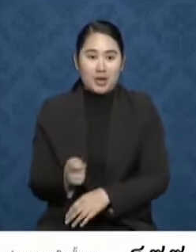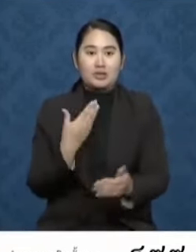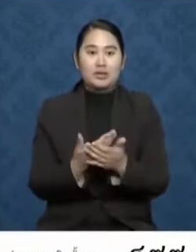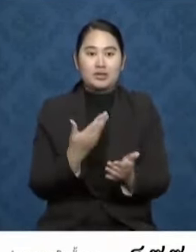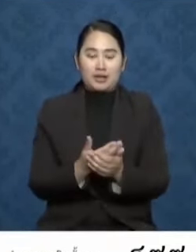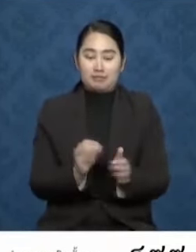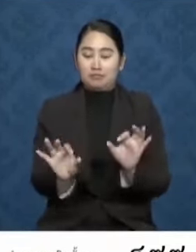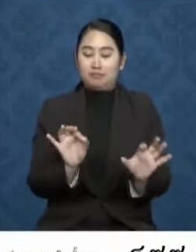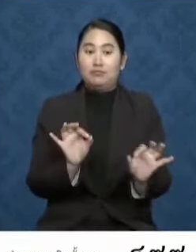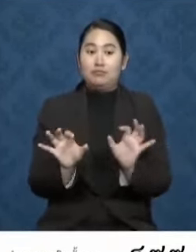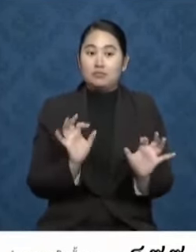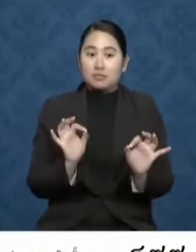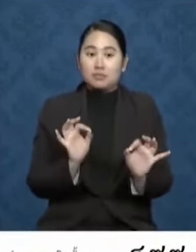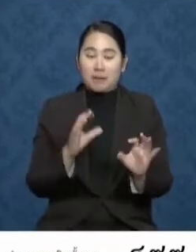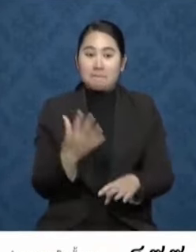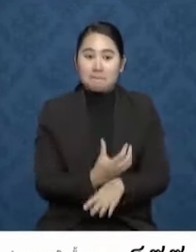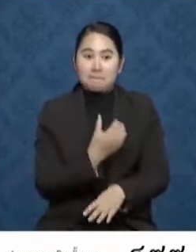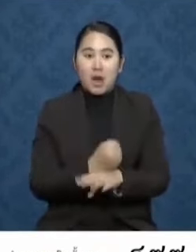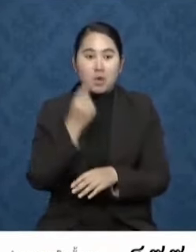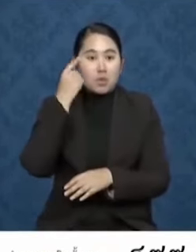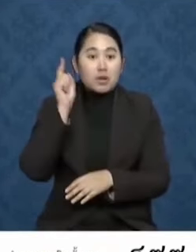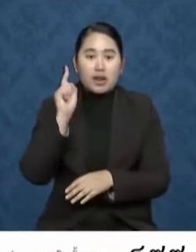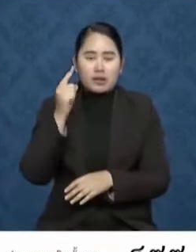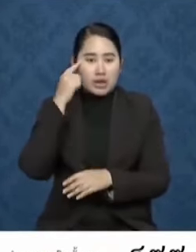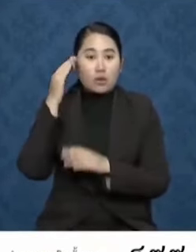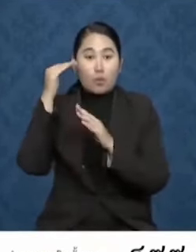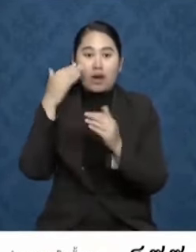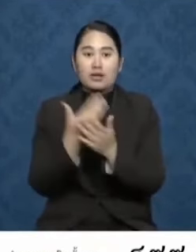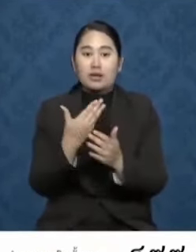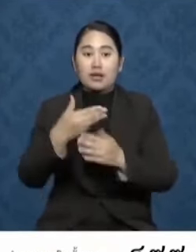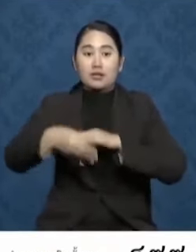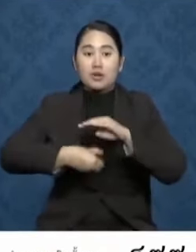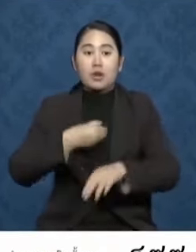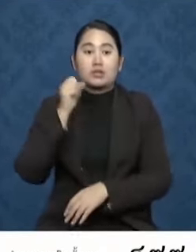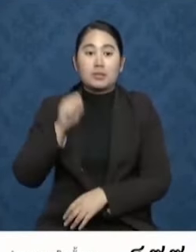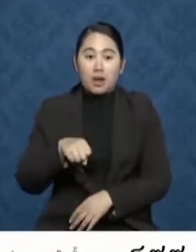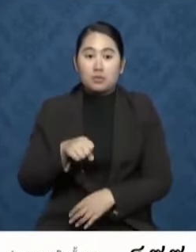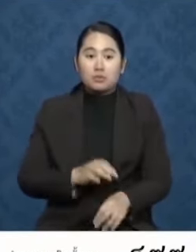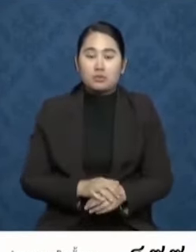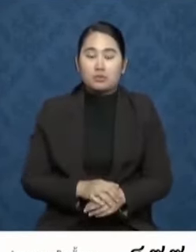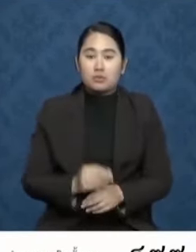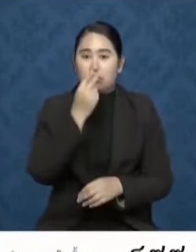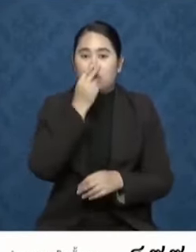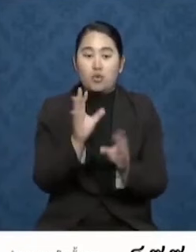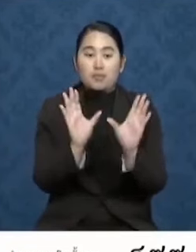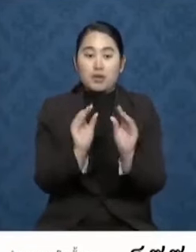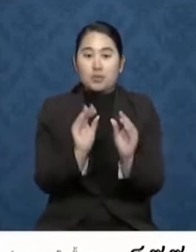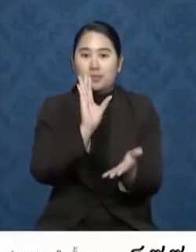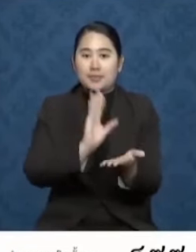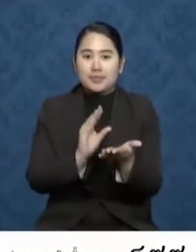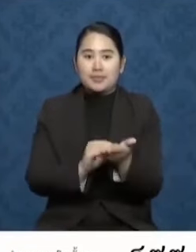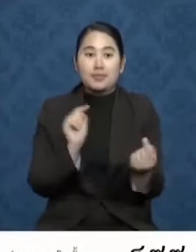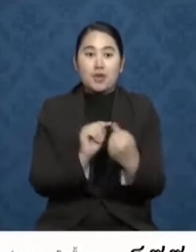คัดเลือกผู้รับเหมาแบบนี้หวังเงินทอนหรือเปล่าผมไปค้นดูบันทึกการประชุมของบอร์ด